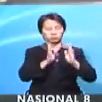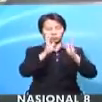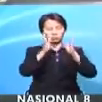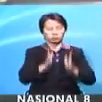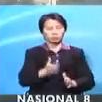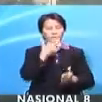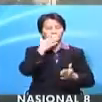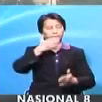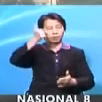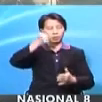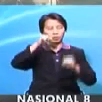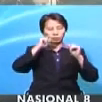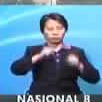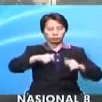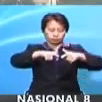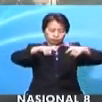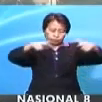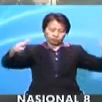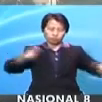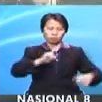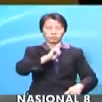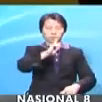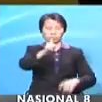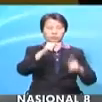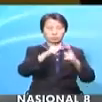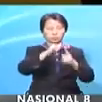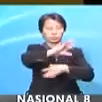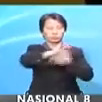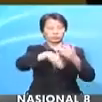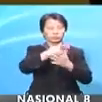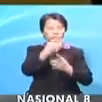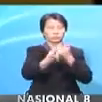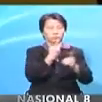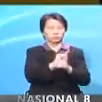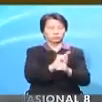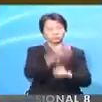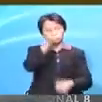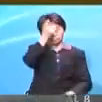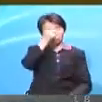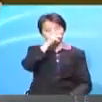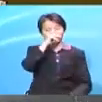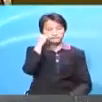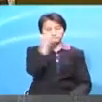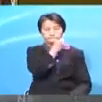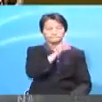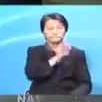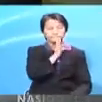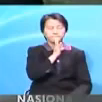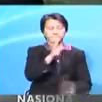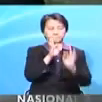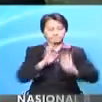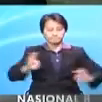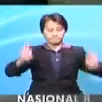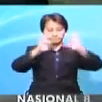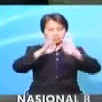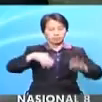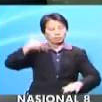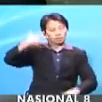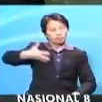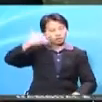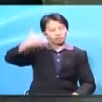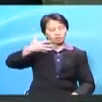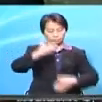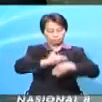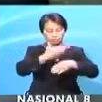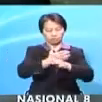sekaligus mampu meluaskan agama Islam ke seluruh dunia Datuk juga menekankan pentingnya sejarah dalam membentuk